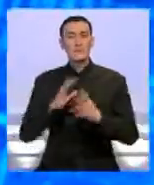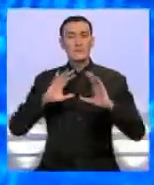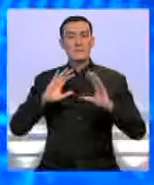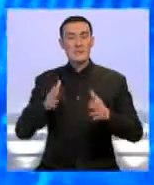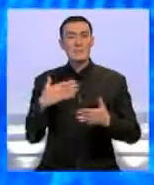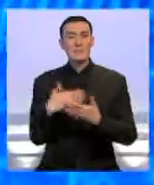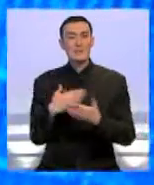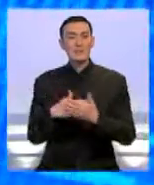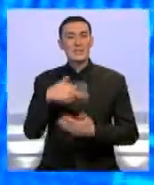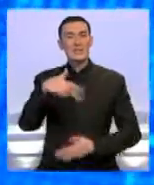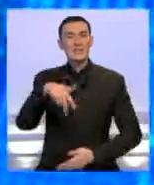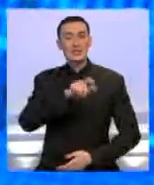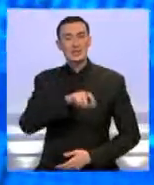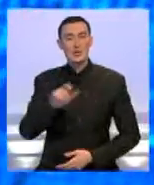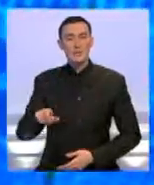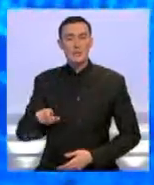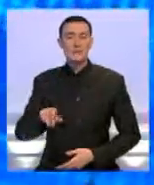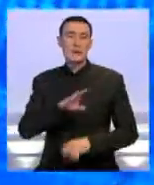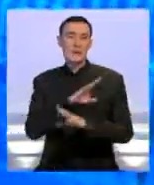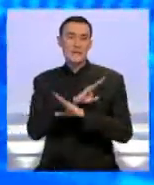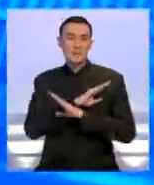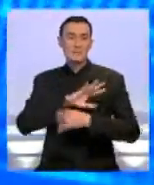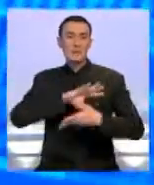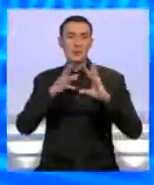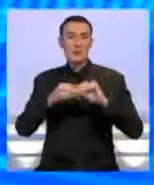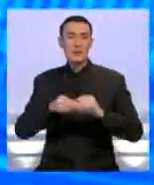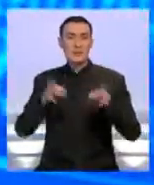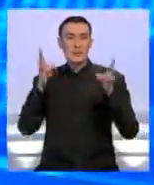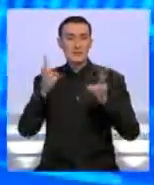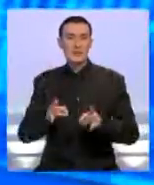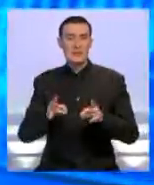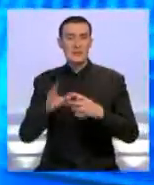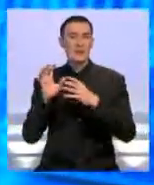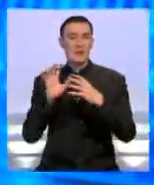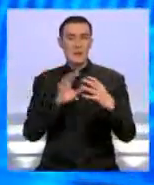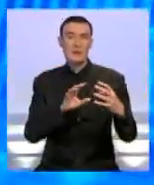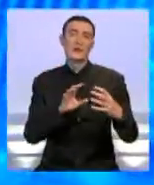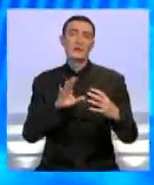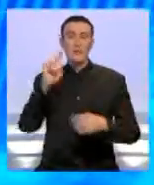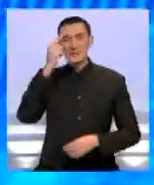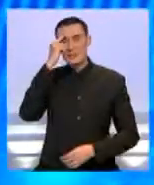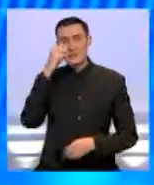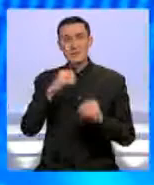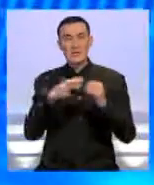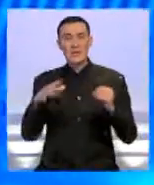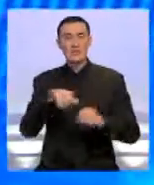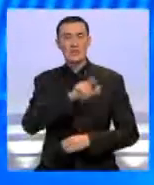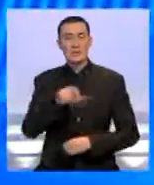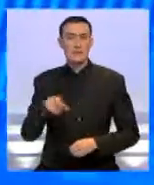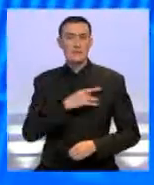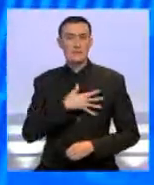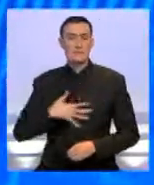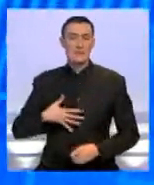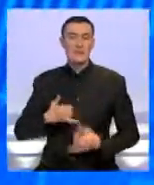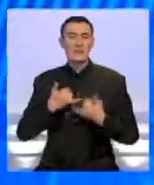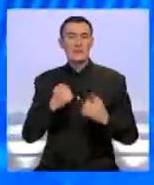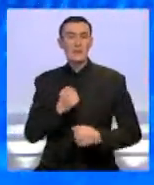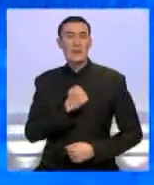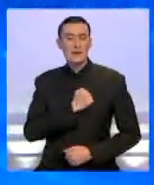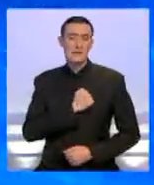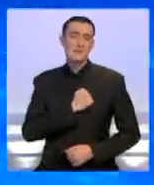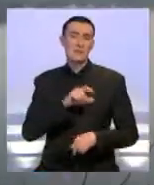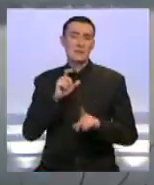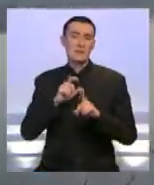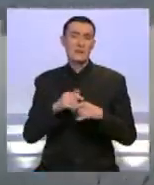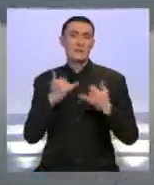меньшей мере 30 человек погибли в результате падения автобуса в реку на севере Индии. Еще 15 серьезно пострадали. Соболезнования семьям погибших